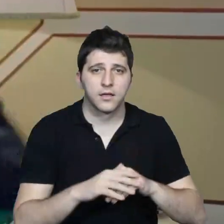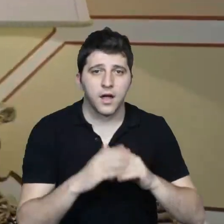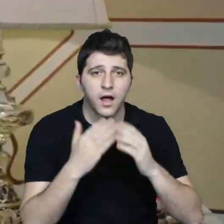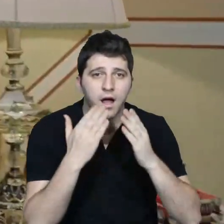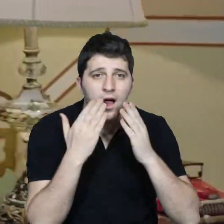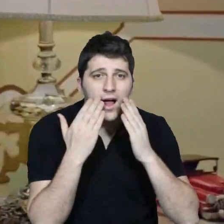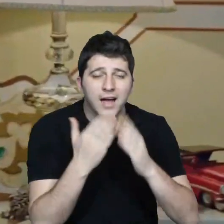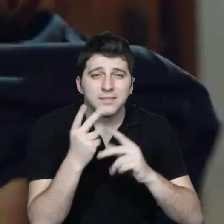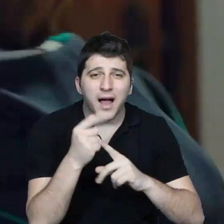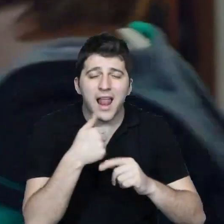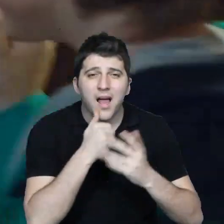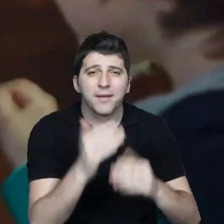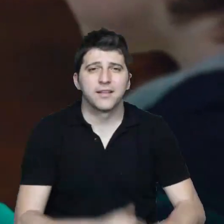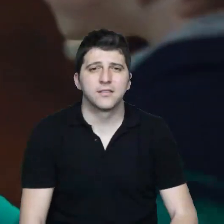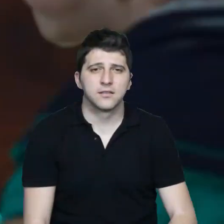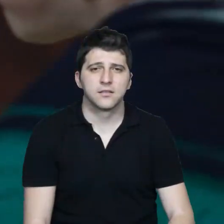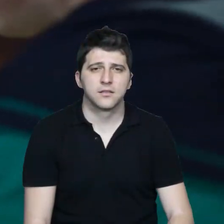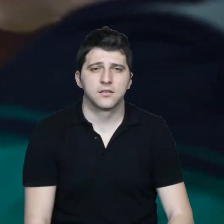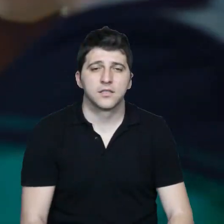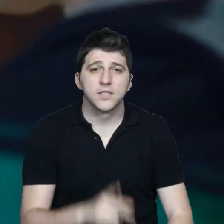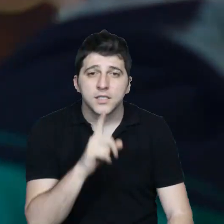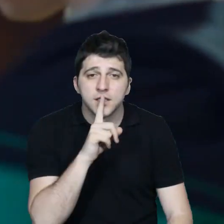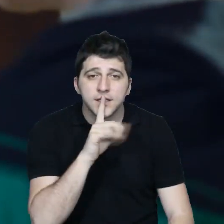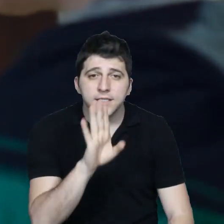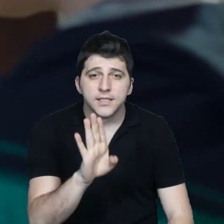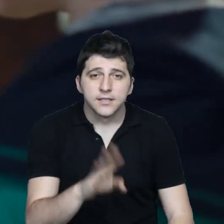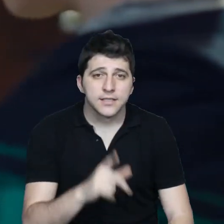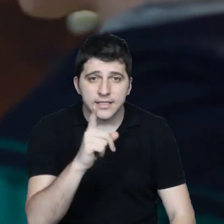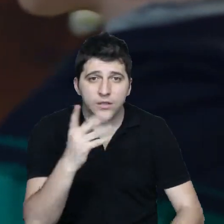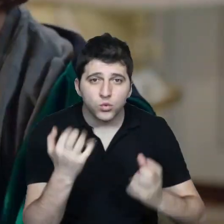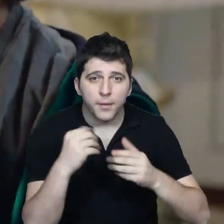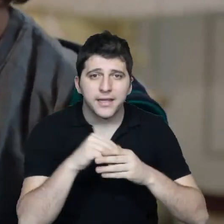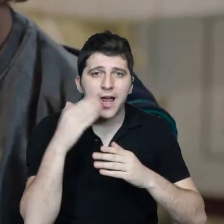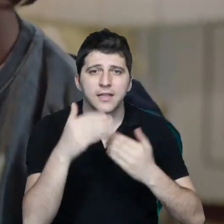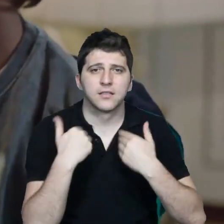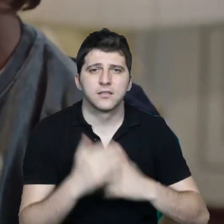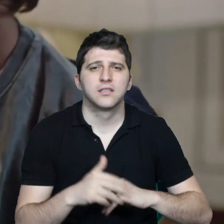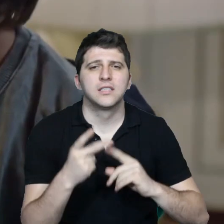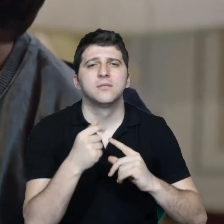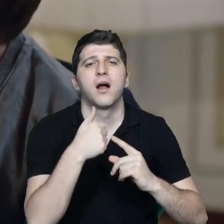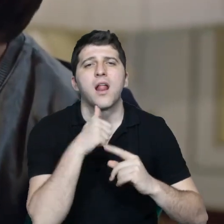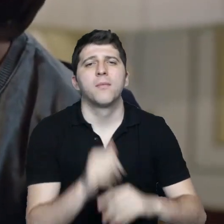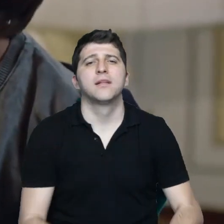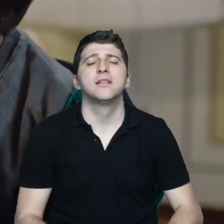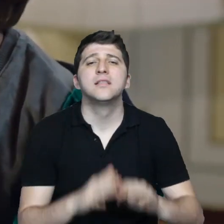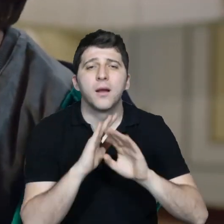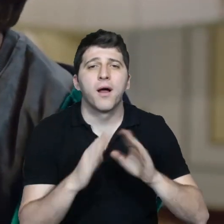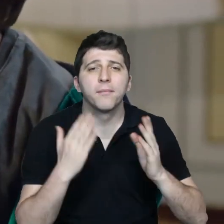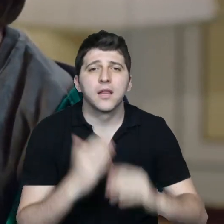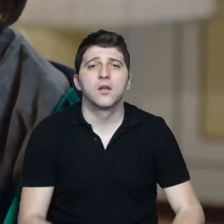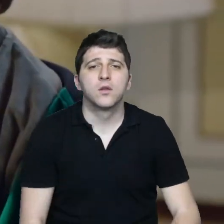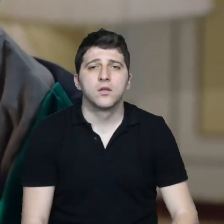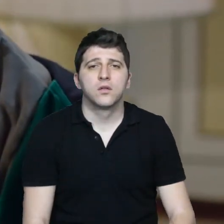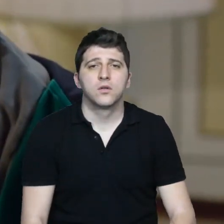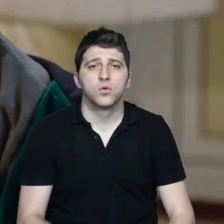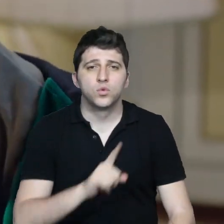İsmail abi! Boynuna atıldı. Şşş! Seni kurtarmaya geldik. İsmail abi tamam da yukarıda